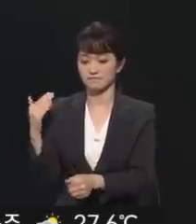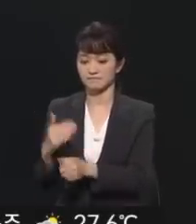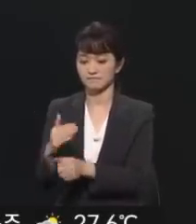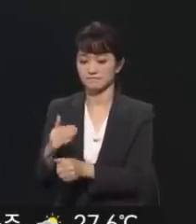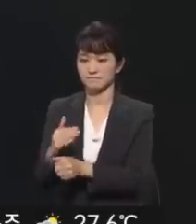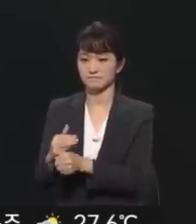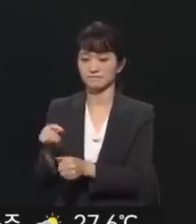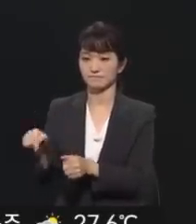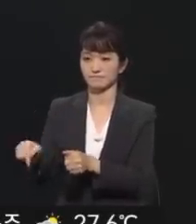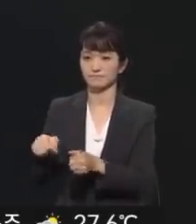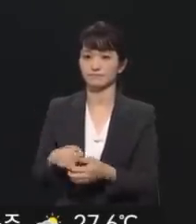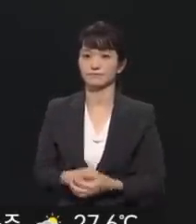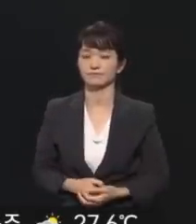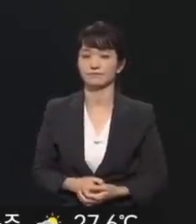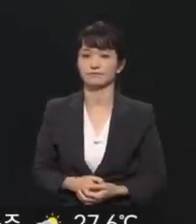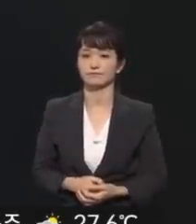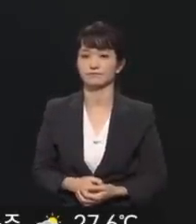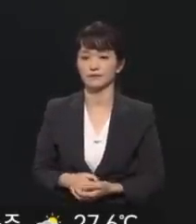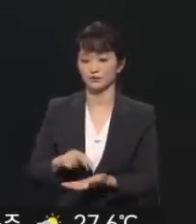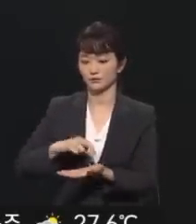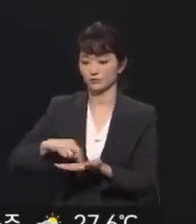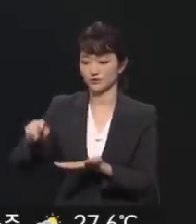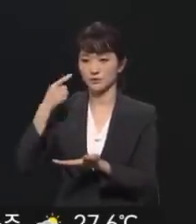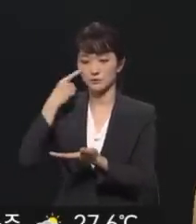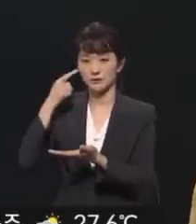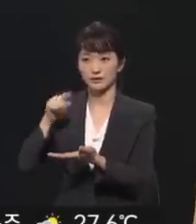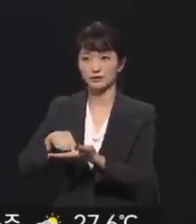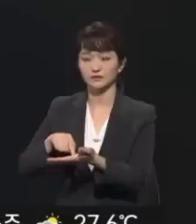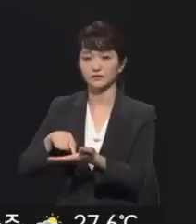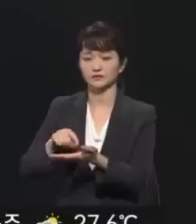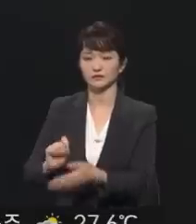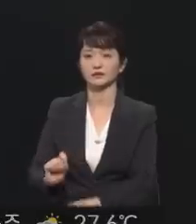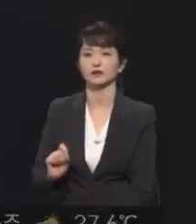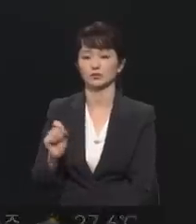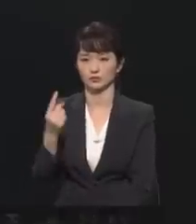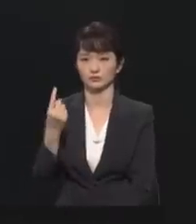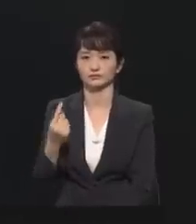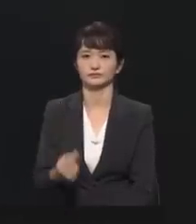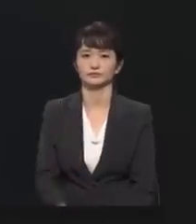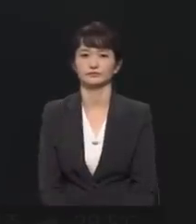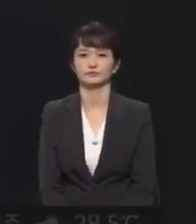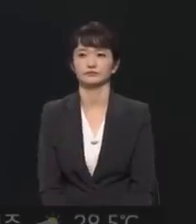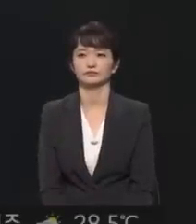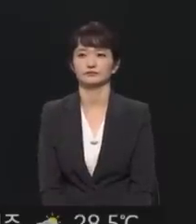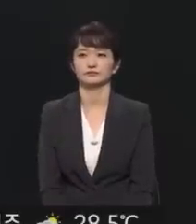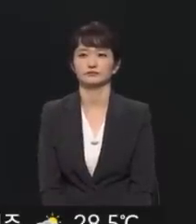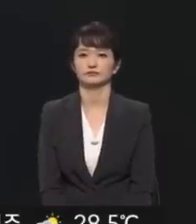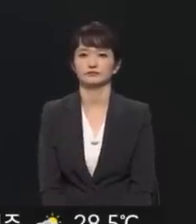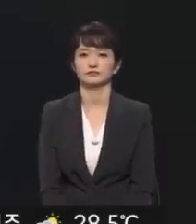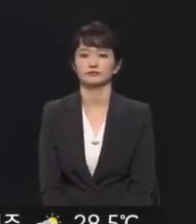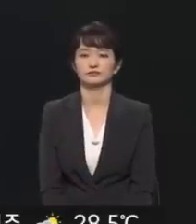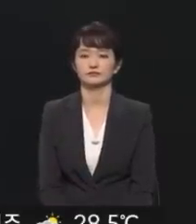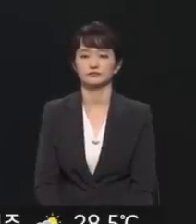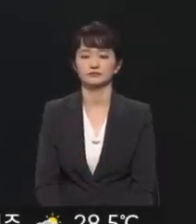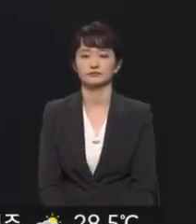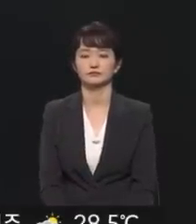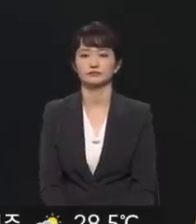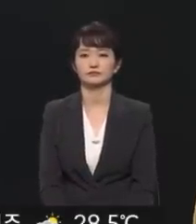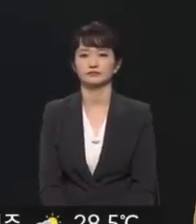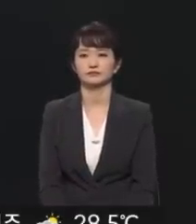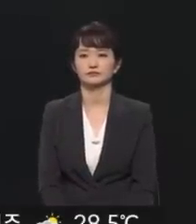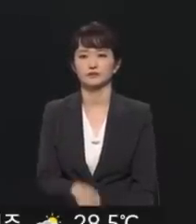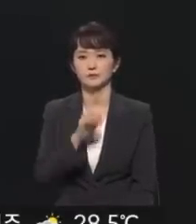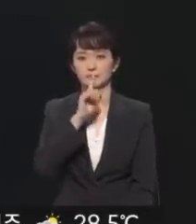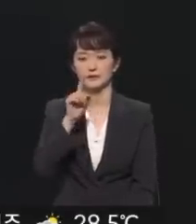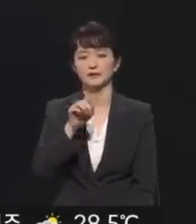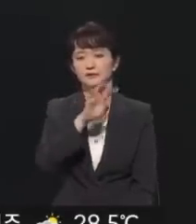무리한 결정 부터 시작된 그것이 자초한 일이라고 밖에 말씀드릴 수 없구요 뭐 앞에 스타 말씀하셨고 4 똑같은